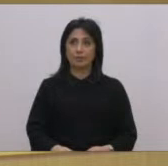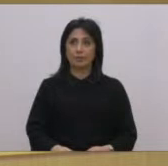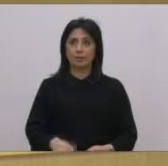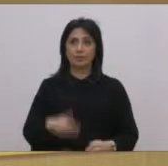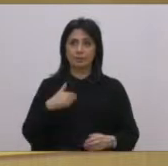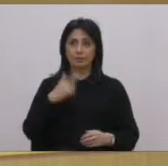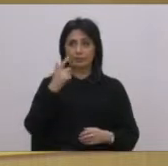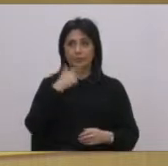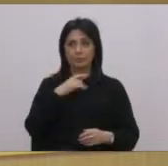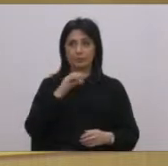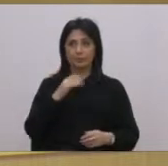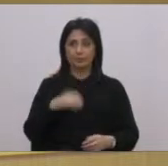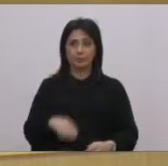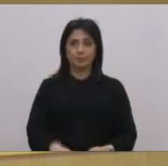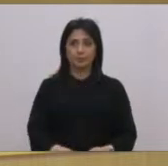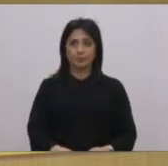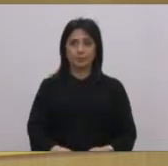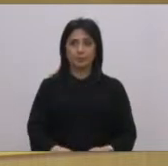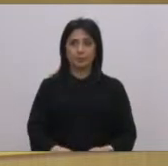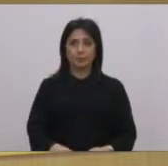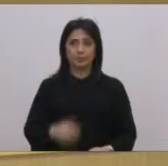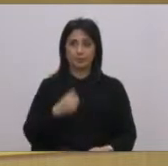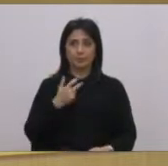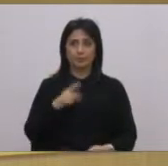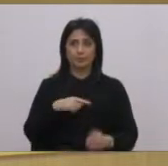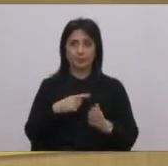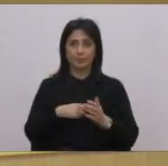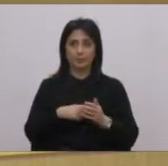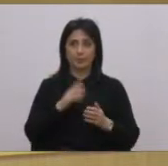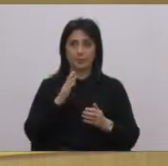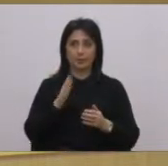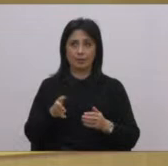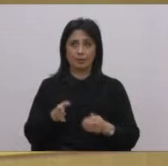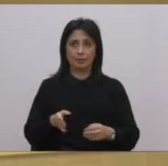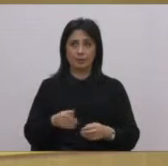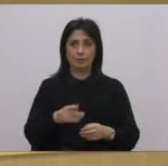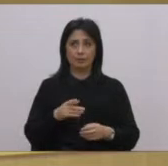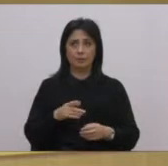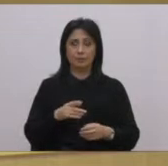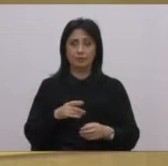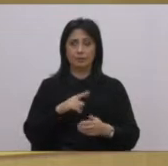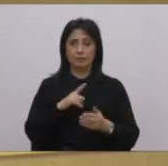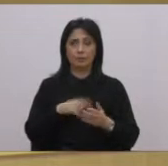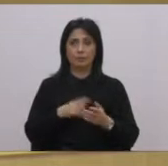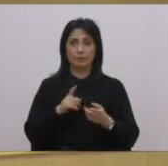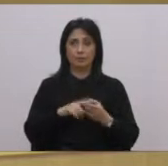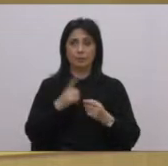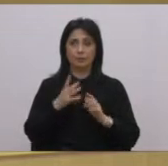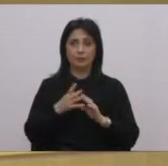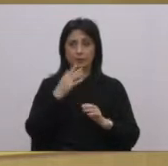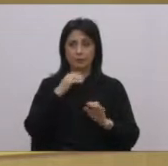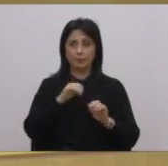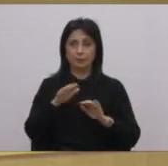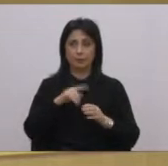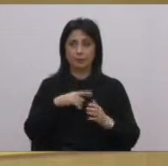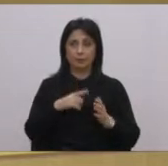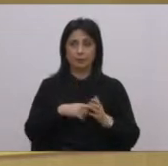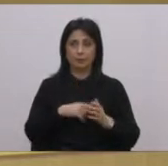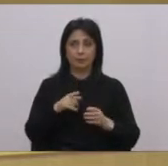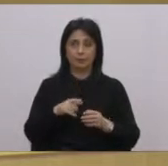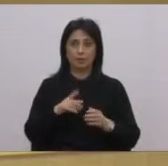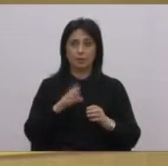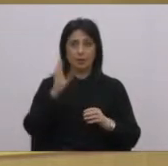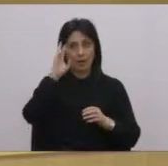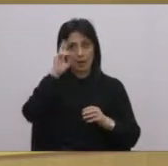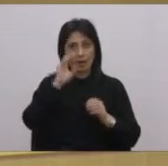მოგესალმებით ბატონო ერაკლი. მე რამოდენიმე საკითხზე მექნება თქვენის ნებართვით კითხვა. ეს შეეხება პირველში წყალმარაგების საკითხებს და